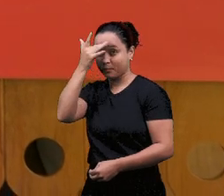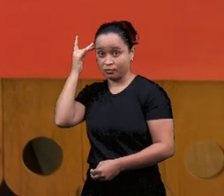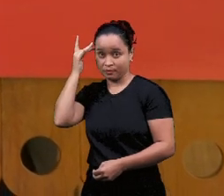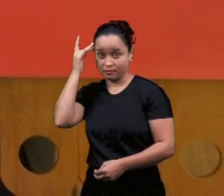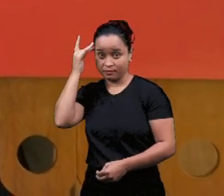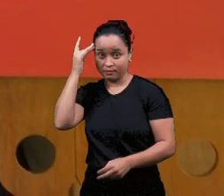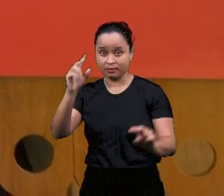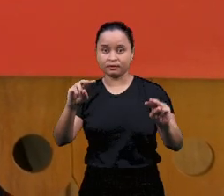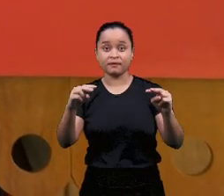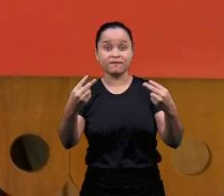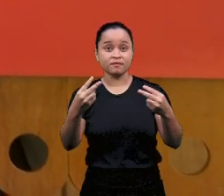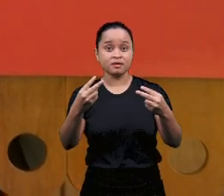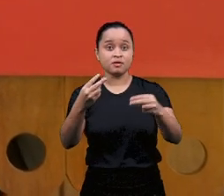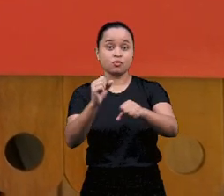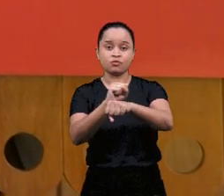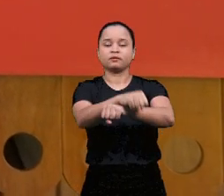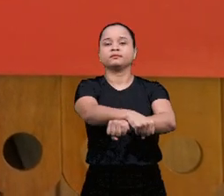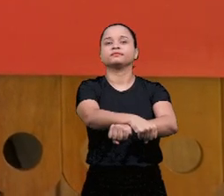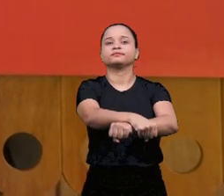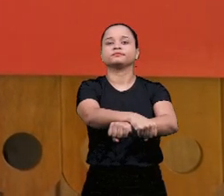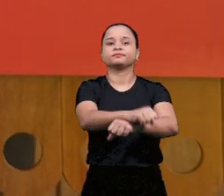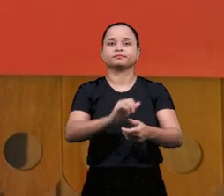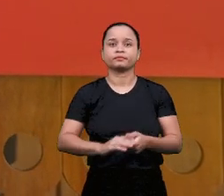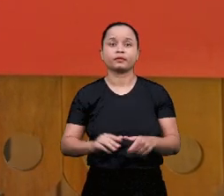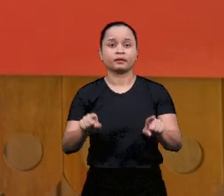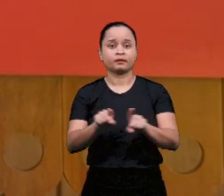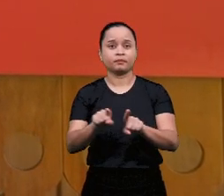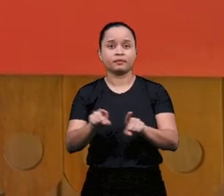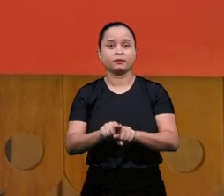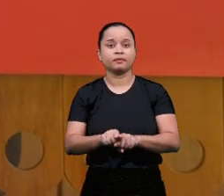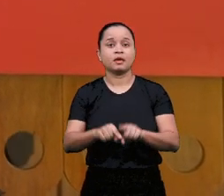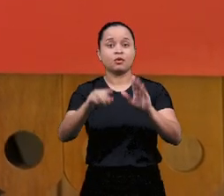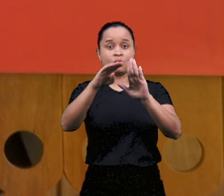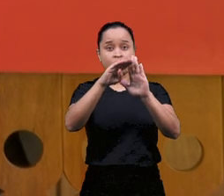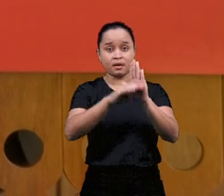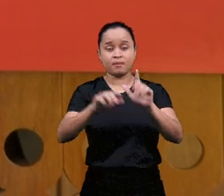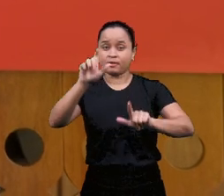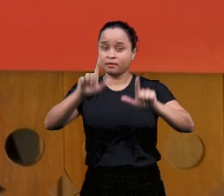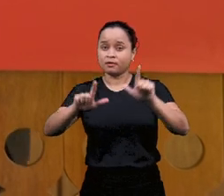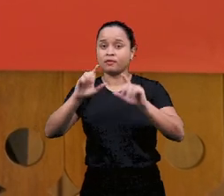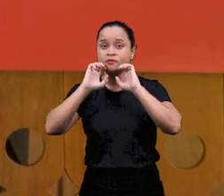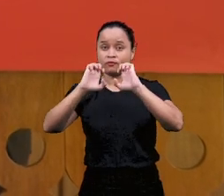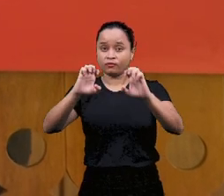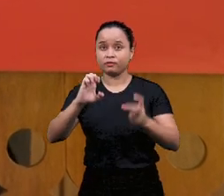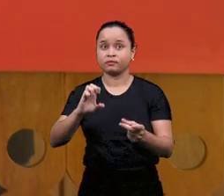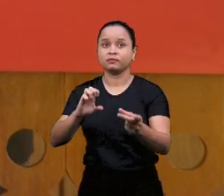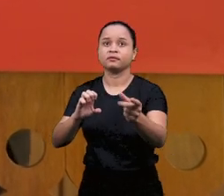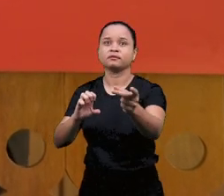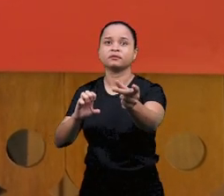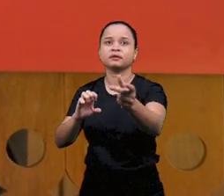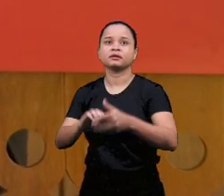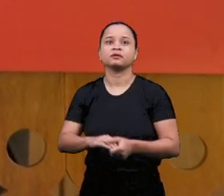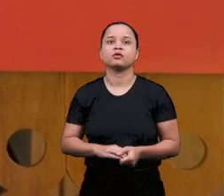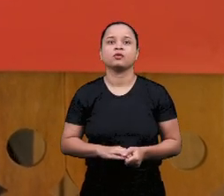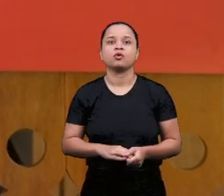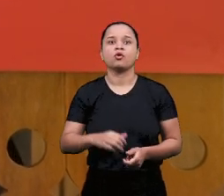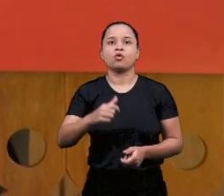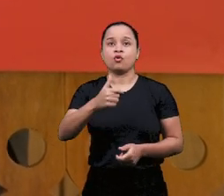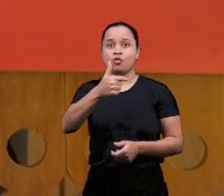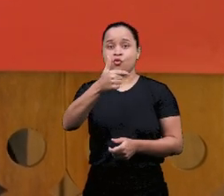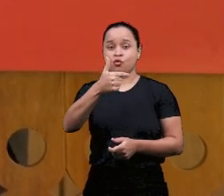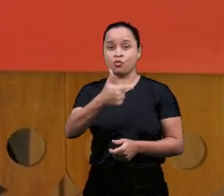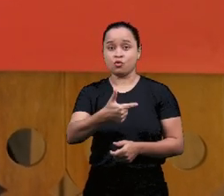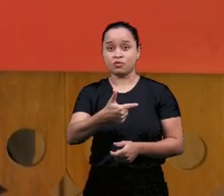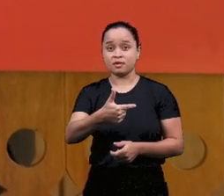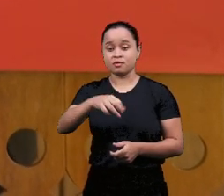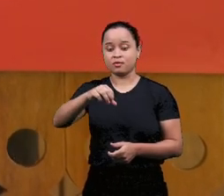avons dans le mois de juillet 294 000 visualisations, dans